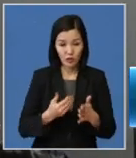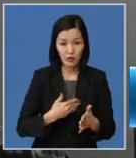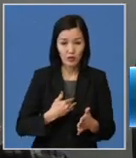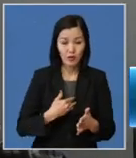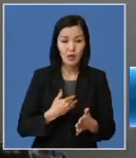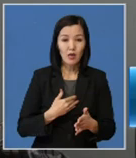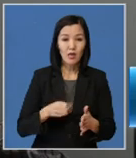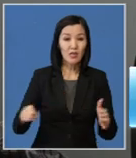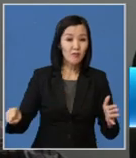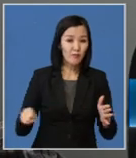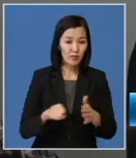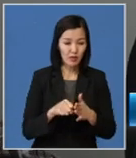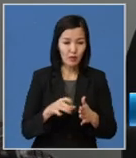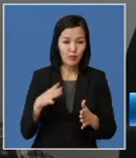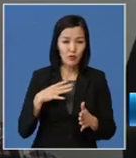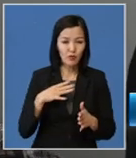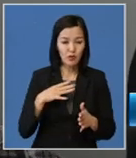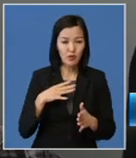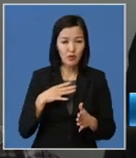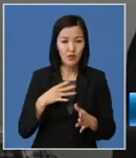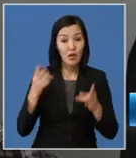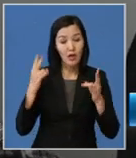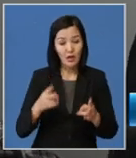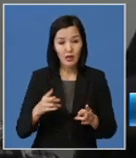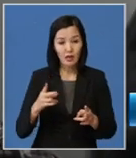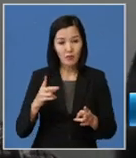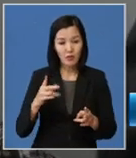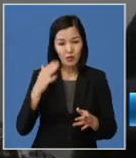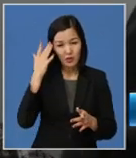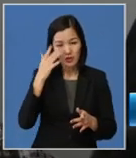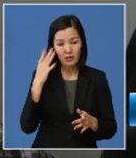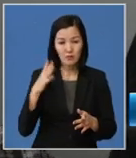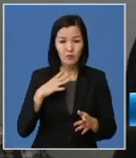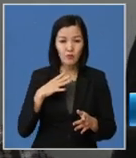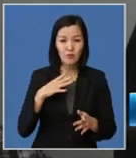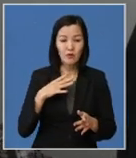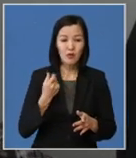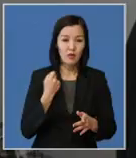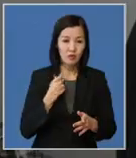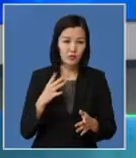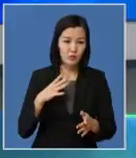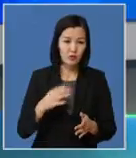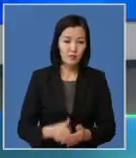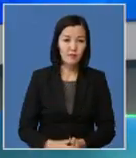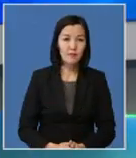болыпты. Мен оны байқамаппын. Қайғылы жағдай болғаннан кейін ғана есімді жидым. Қызу болатынмын.